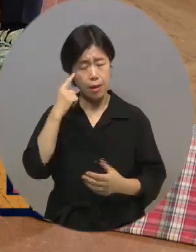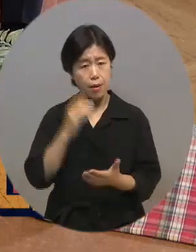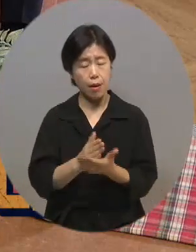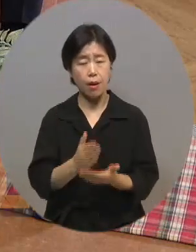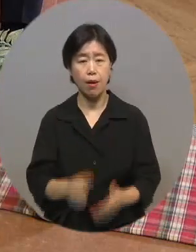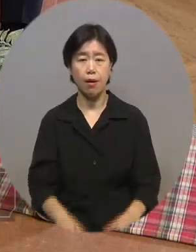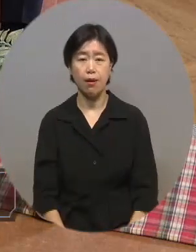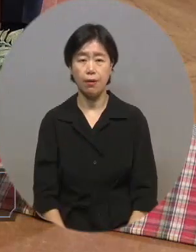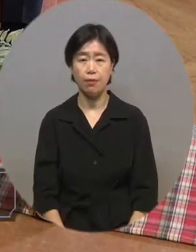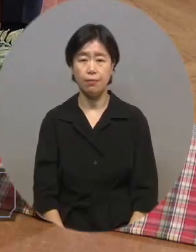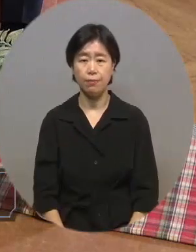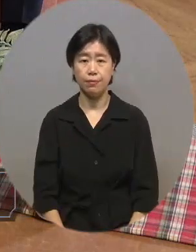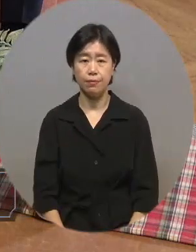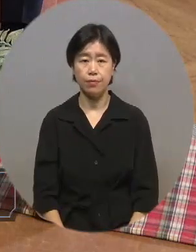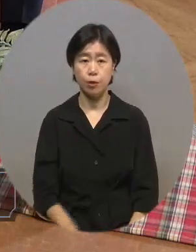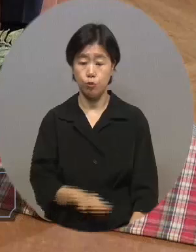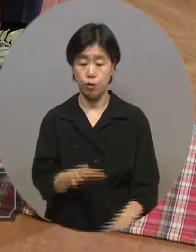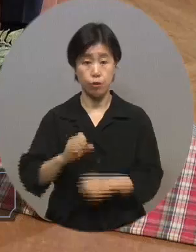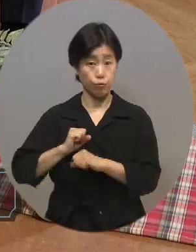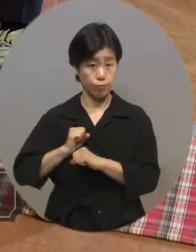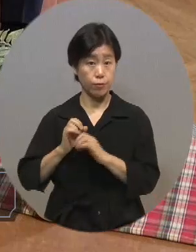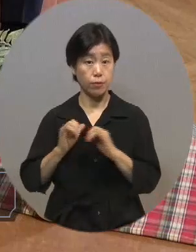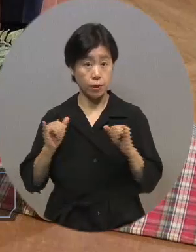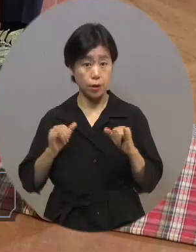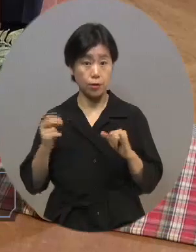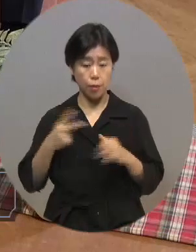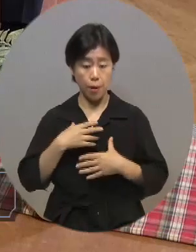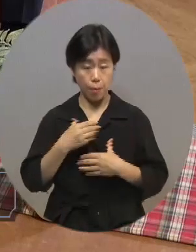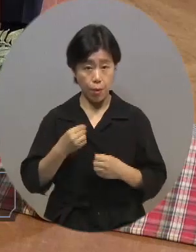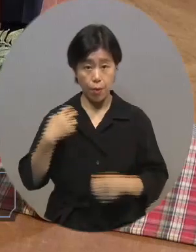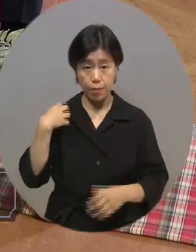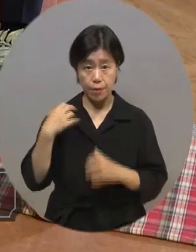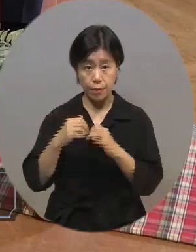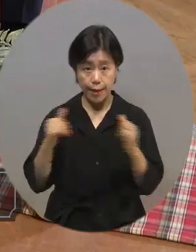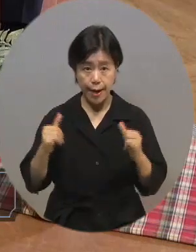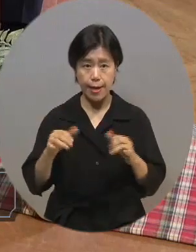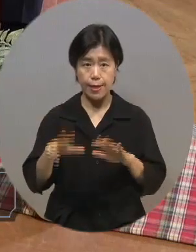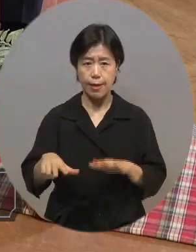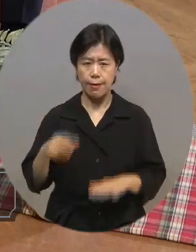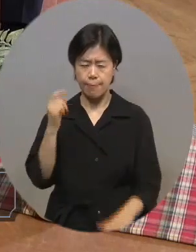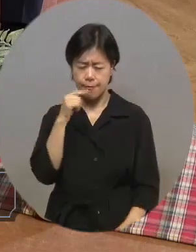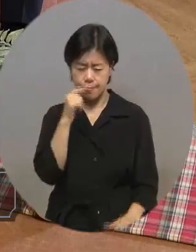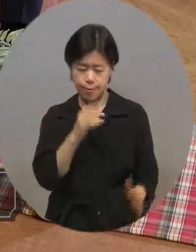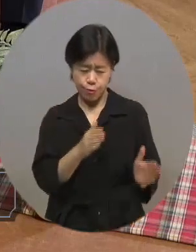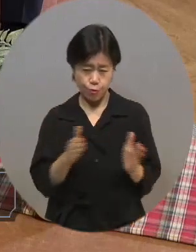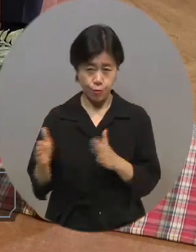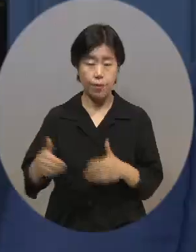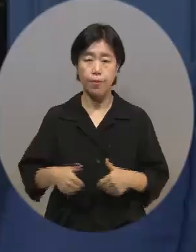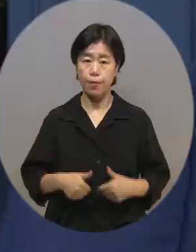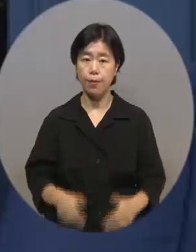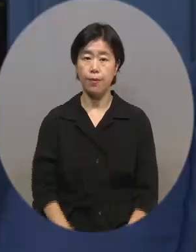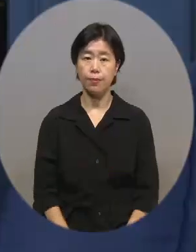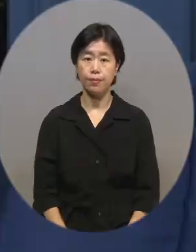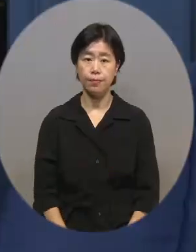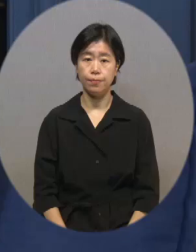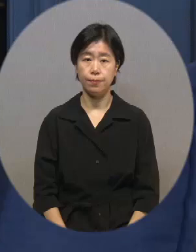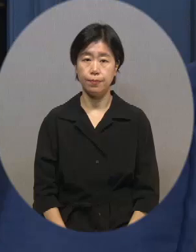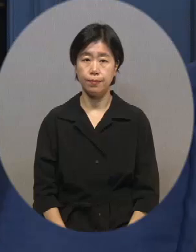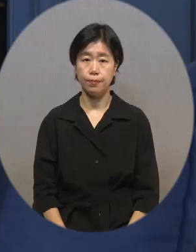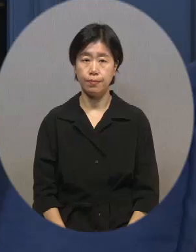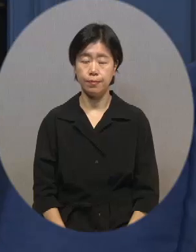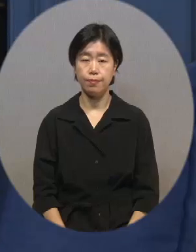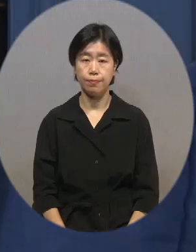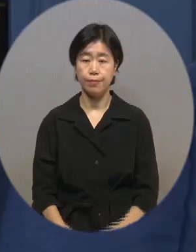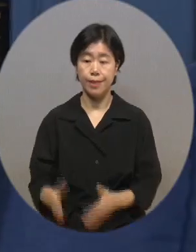그래서 우리 군인들 또 안보 당국자들은 하여튼 만반의 태세를 잘 준비를 해야 돼요. 통일부 인턴을 하고